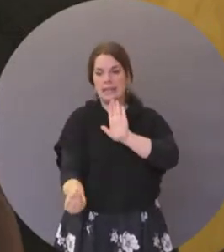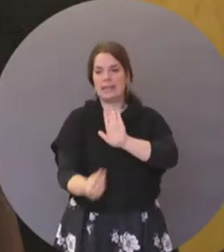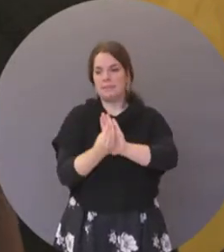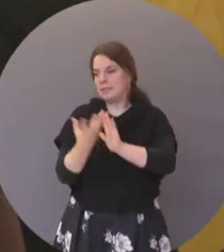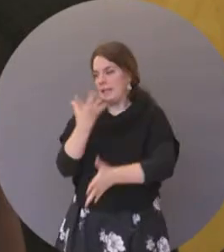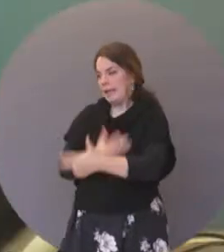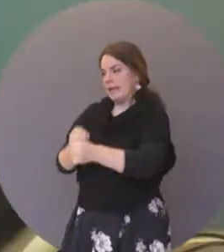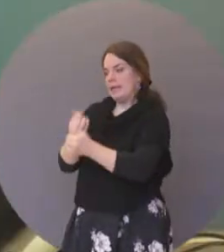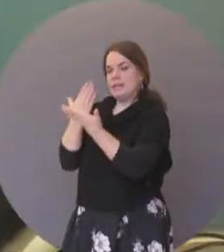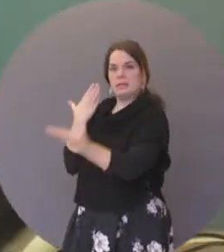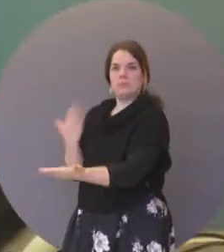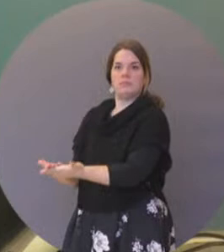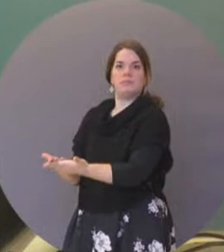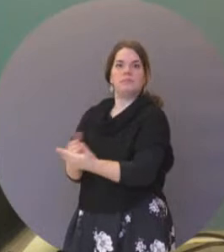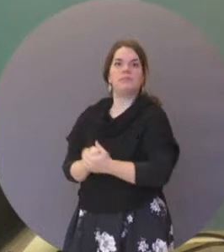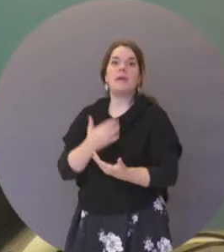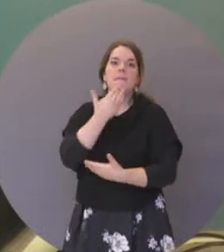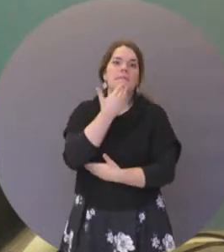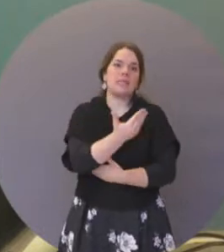remercie